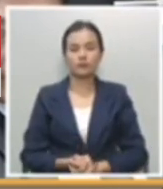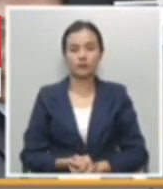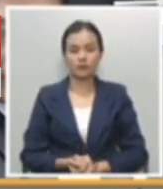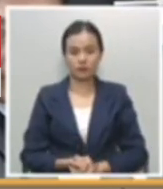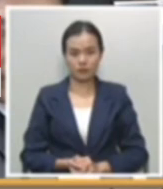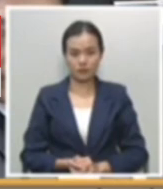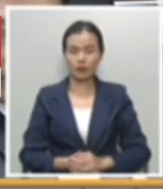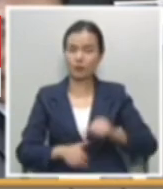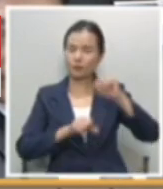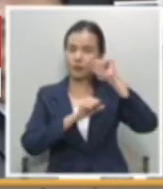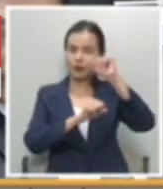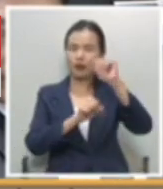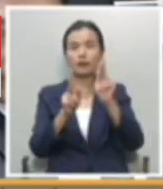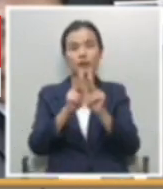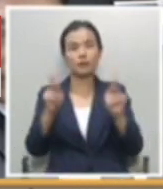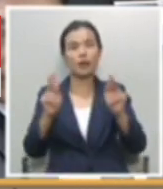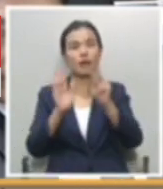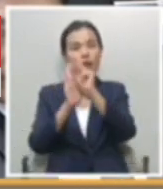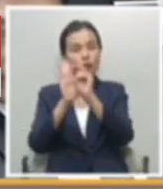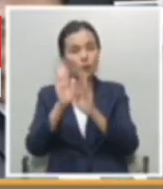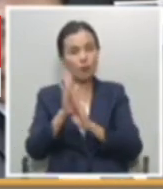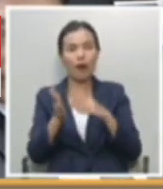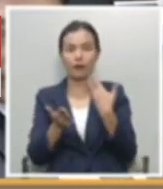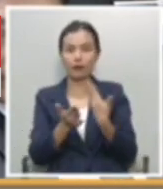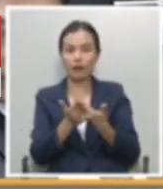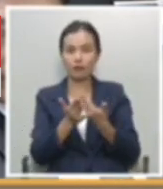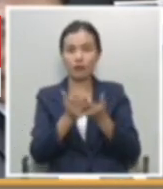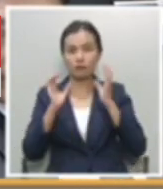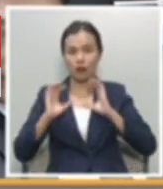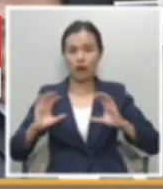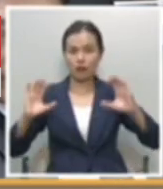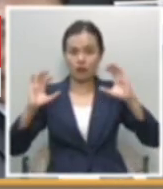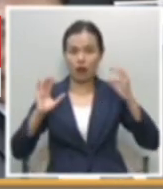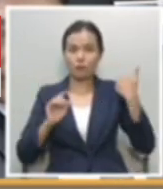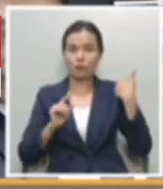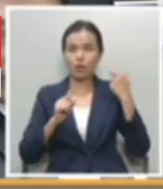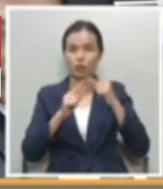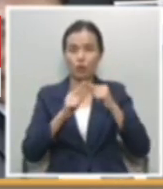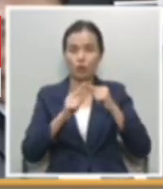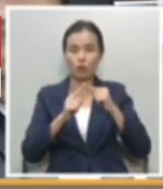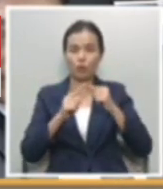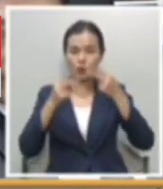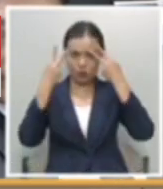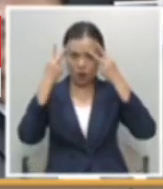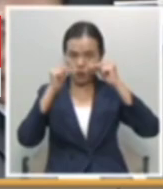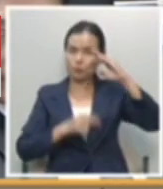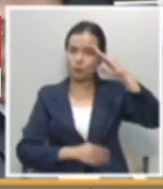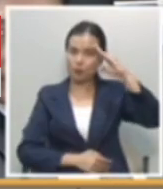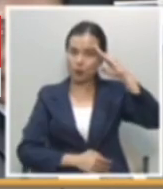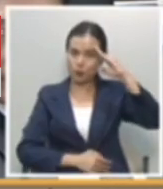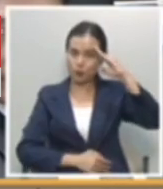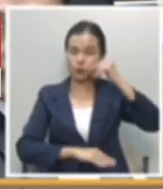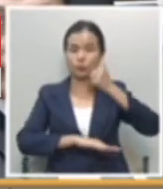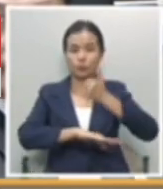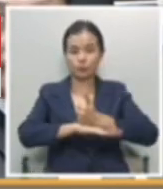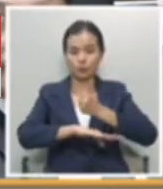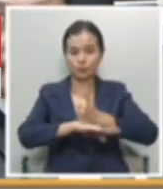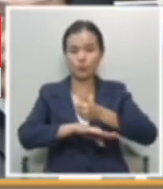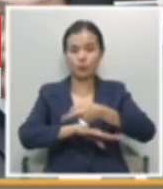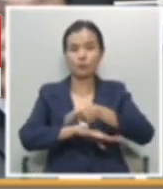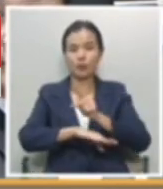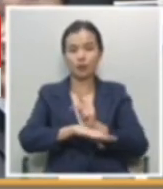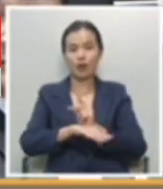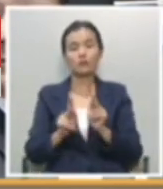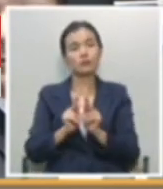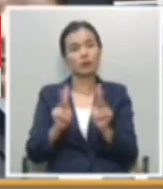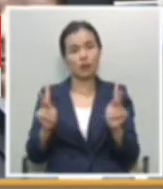ประกาศคณะกรรมการนโยบายการเงินการคลังของรัฐครับโดยพระท่านประยุทธ์จันทร์โอชานายกรัฐมนตรีเป็นประธานคณะกรรม